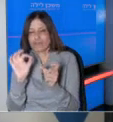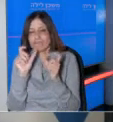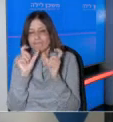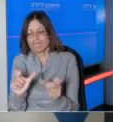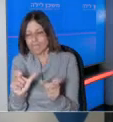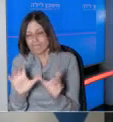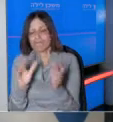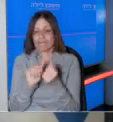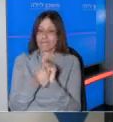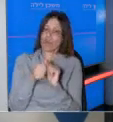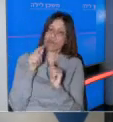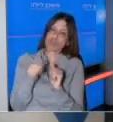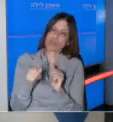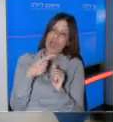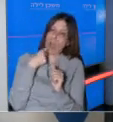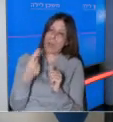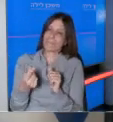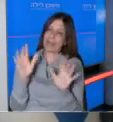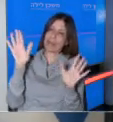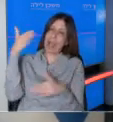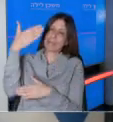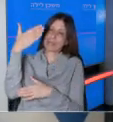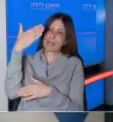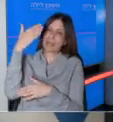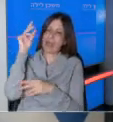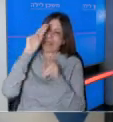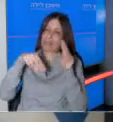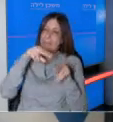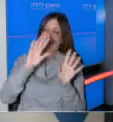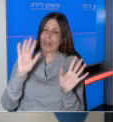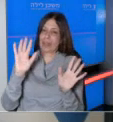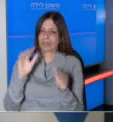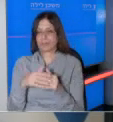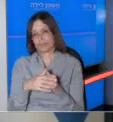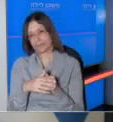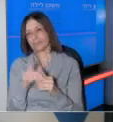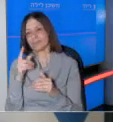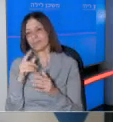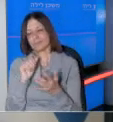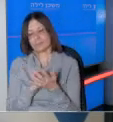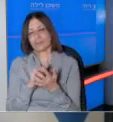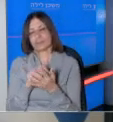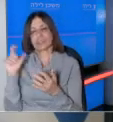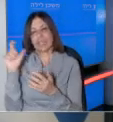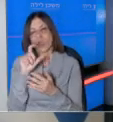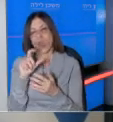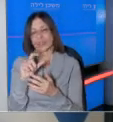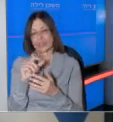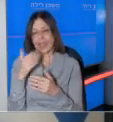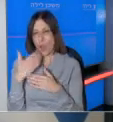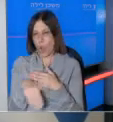או שאתה ככה אומר, המדינה תטפל. דיריאנקו, ויינט, ידיעות אחרונות. אדוני ראש